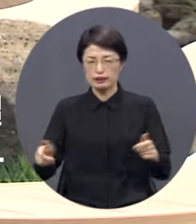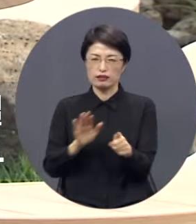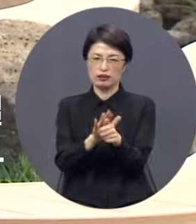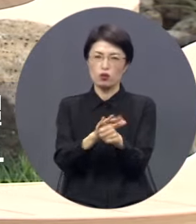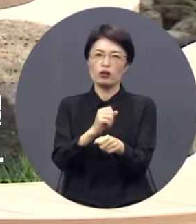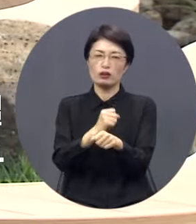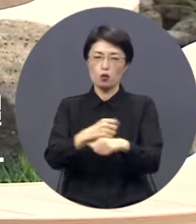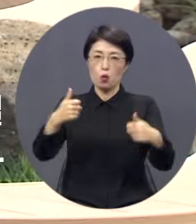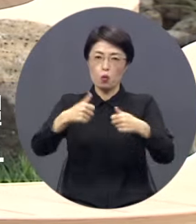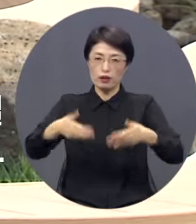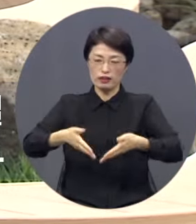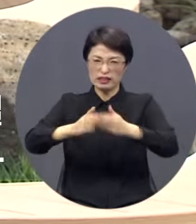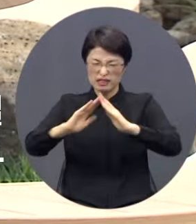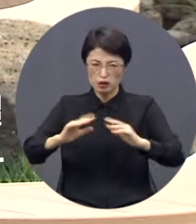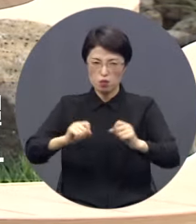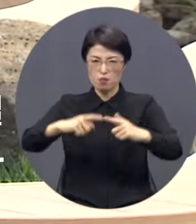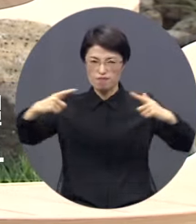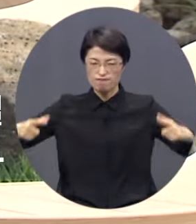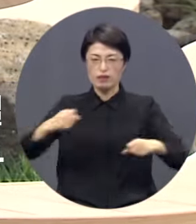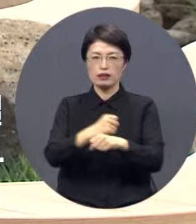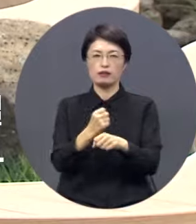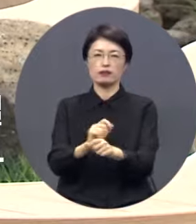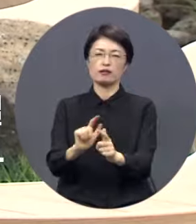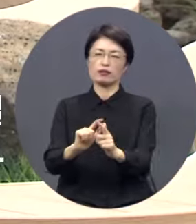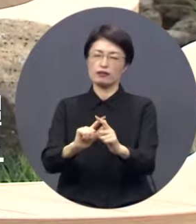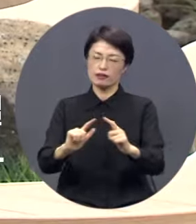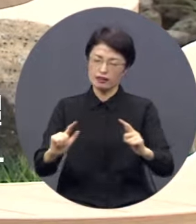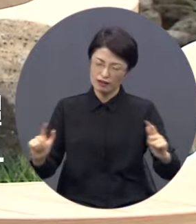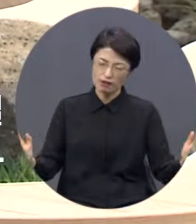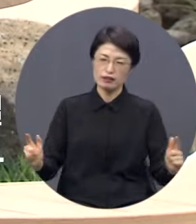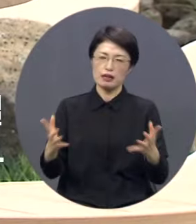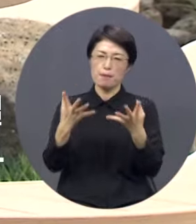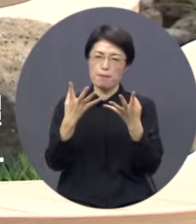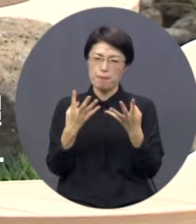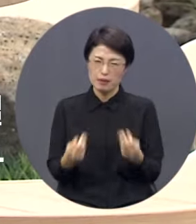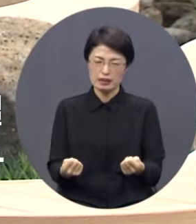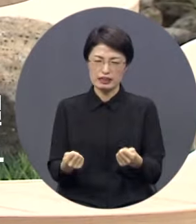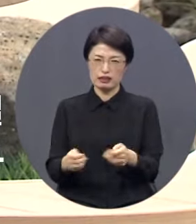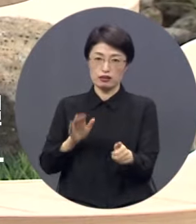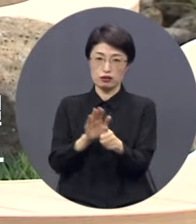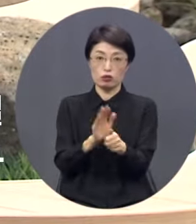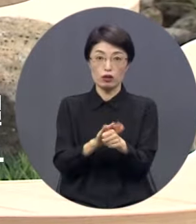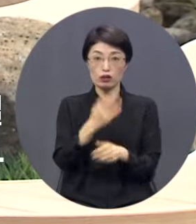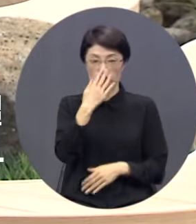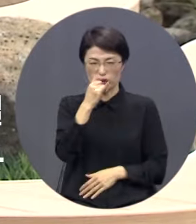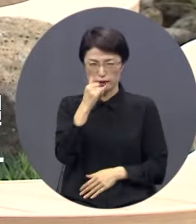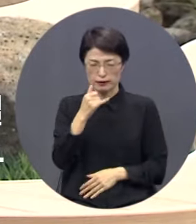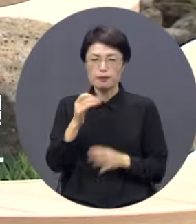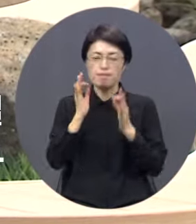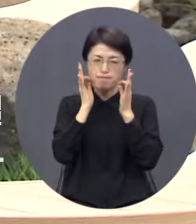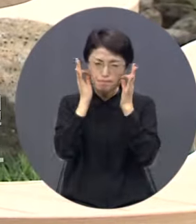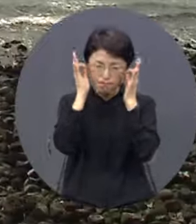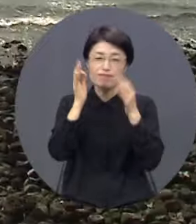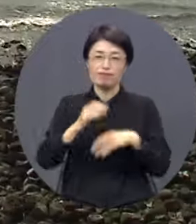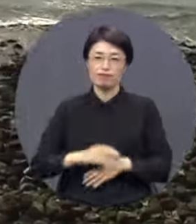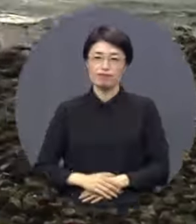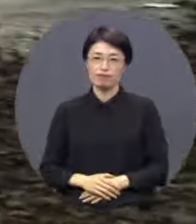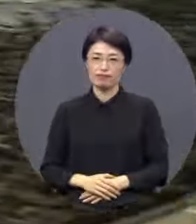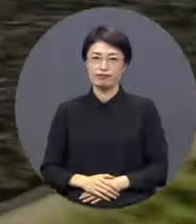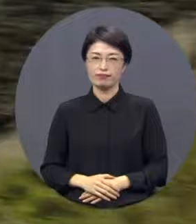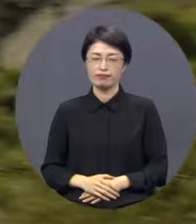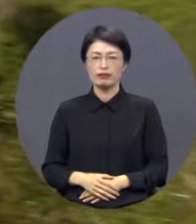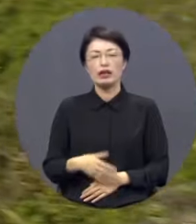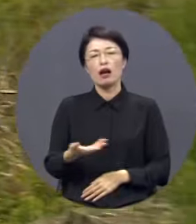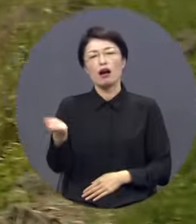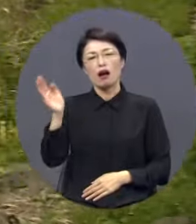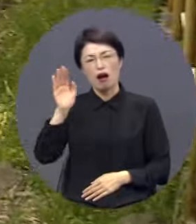좀 확충해서 저희가 다방면으로 좀 많은 것들이 지원되도록 힘을 쓰도록 하겠습니다.